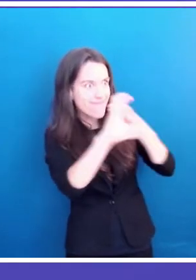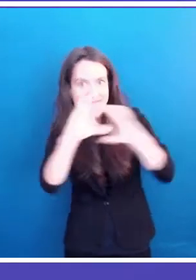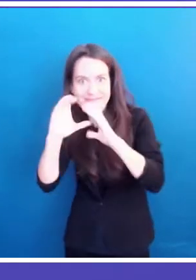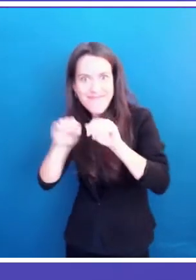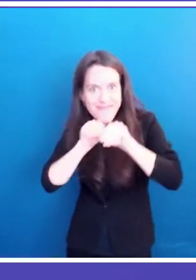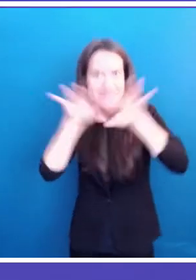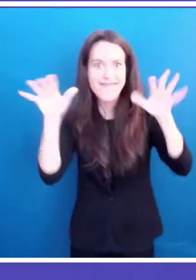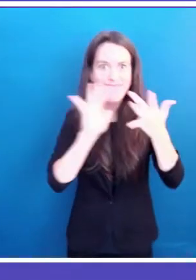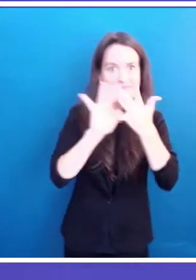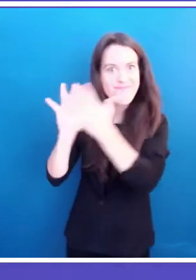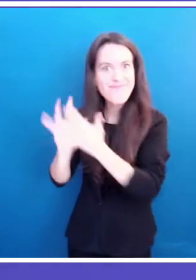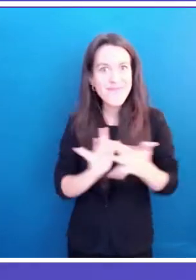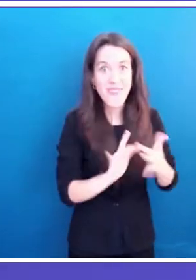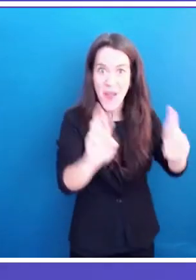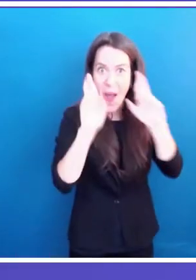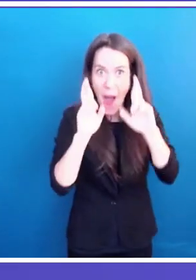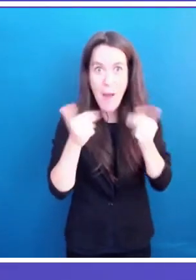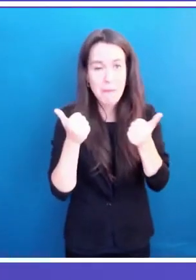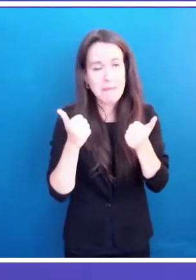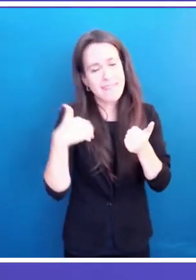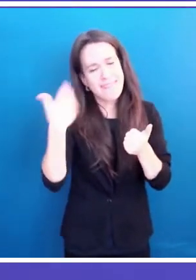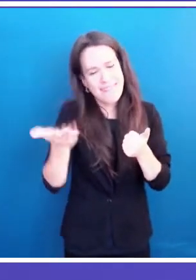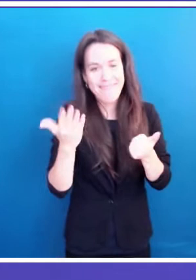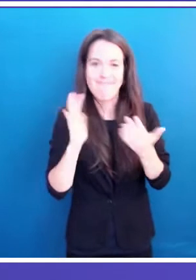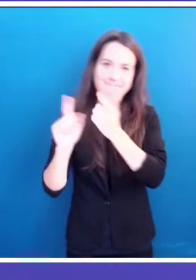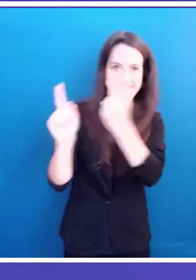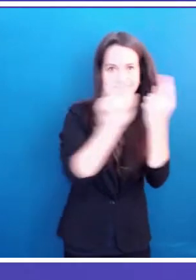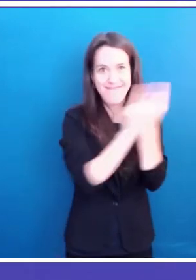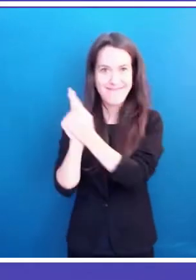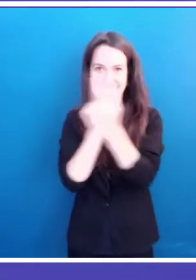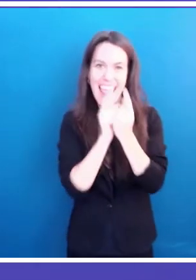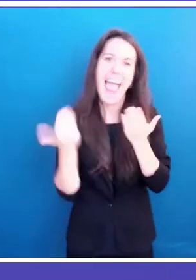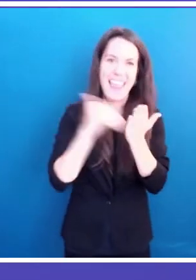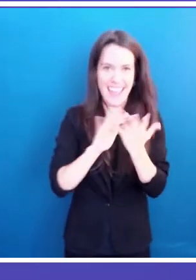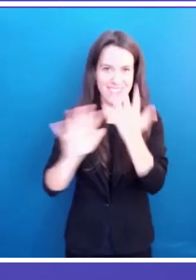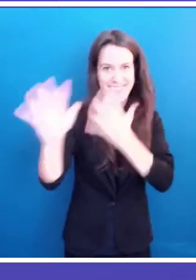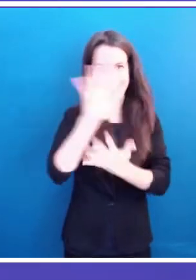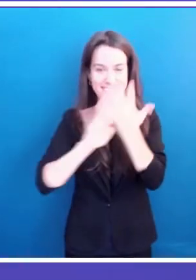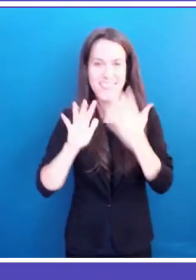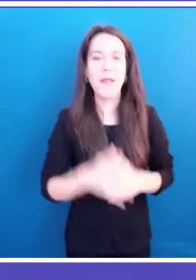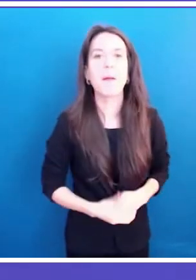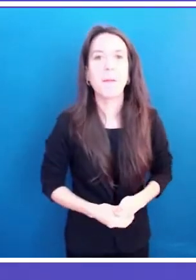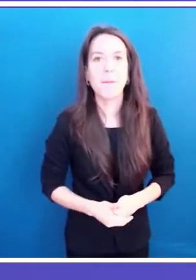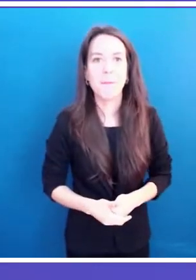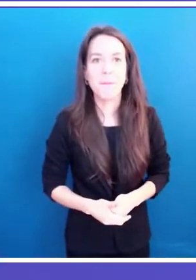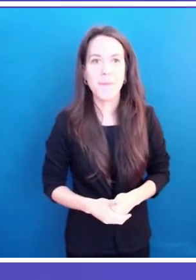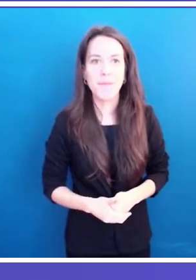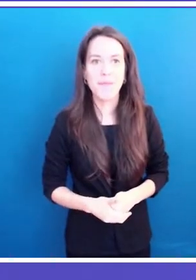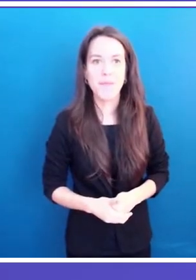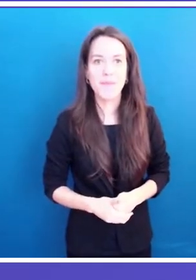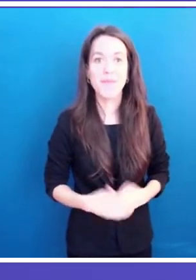التعبئة والإغلاق تحديدا ونأمل عما قريب أن ننتهي من هذا الوضع